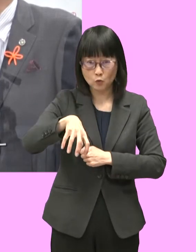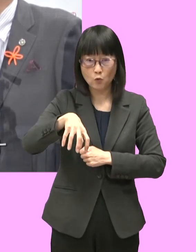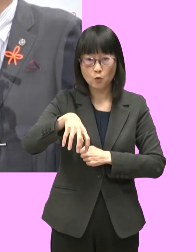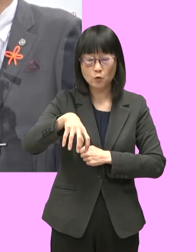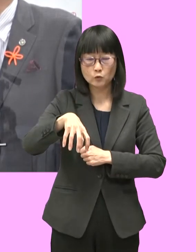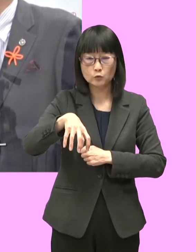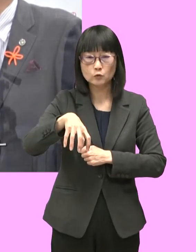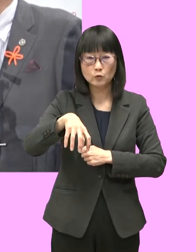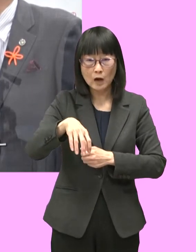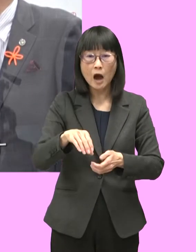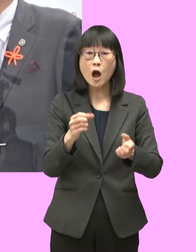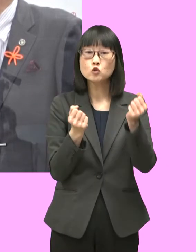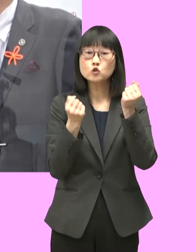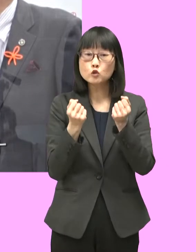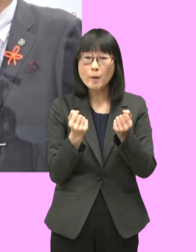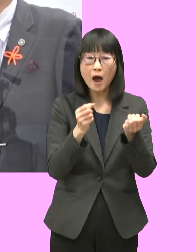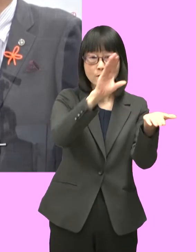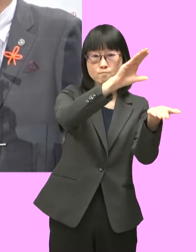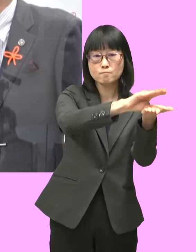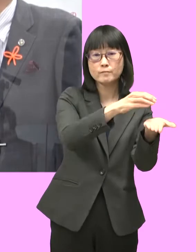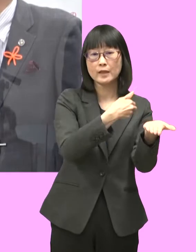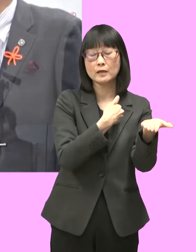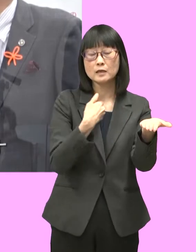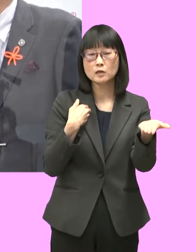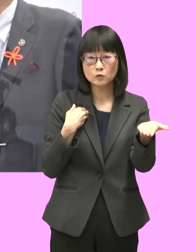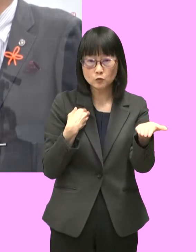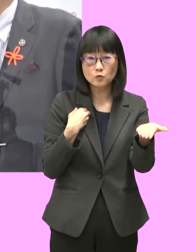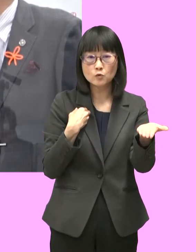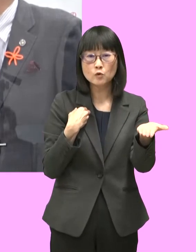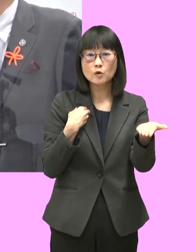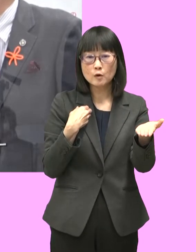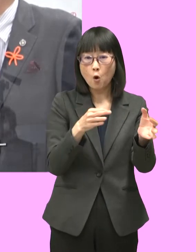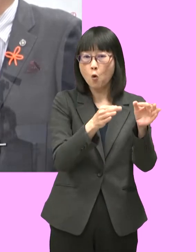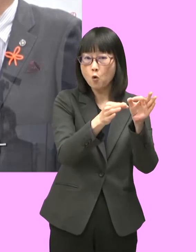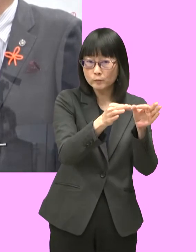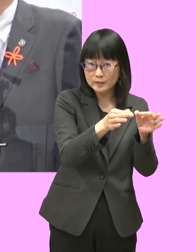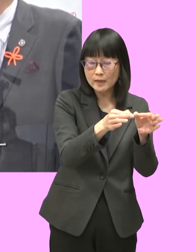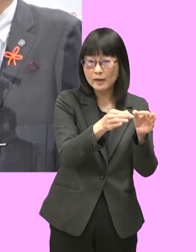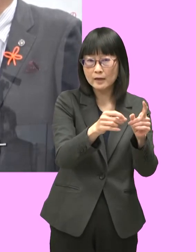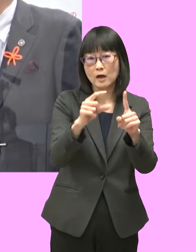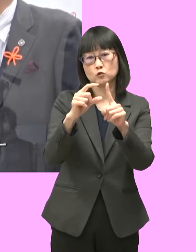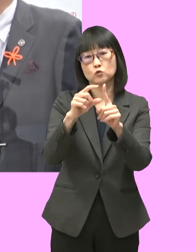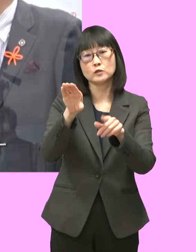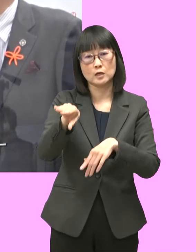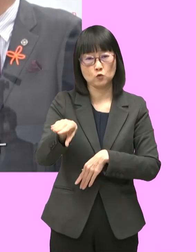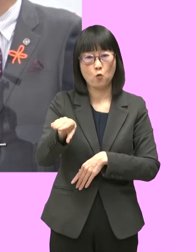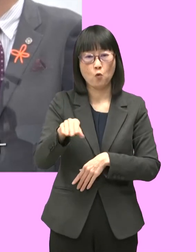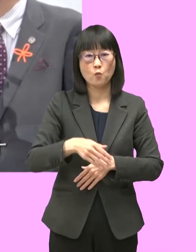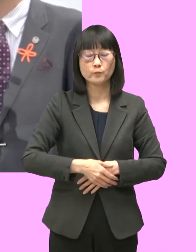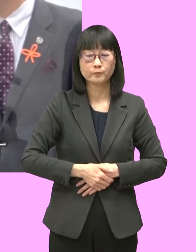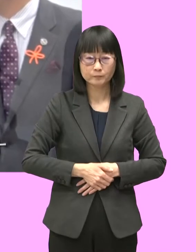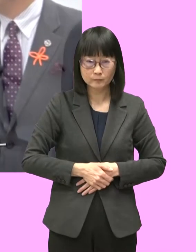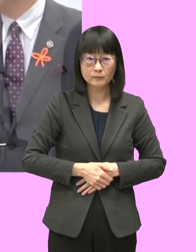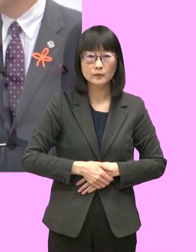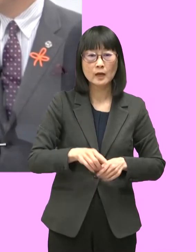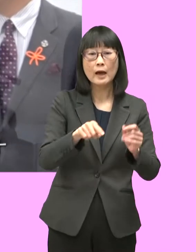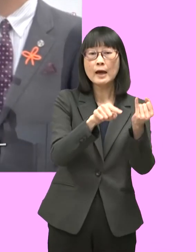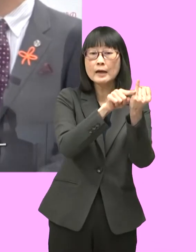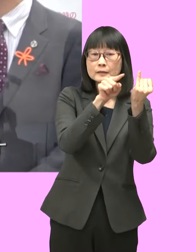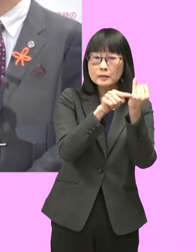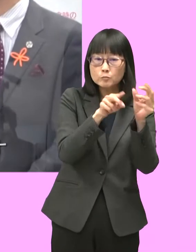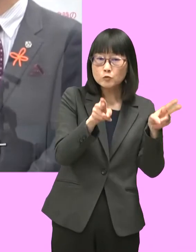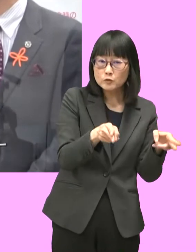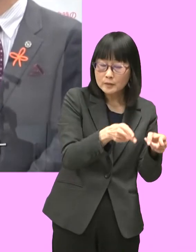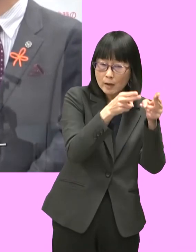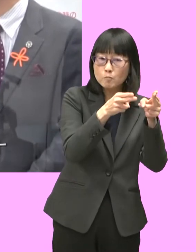場、他にもペット同伴避難所や妊婦、医療的ケア児などの方向